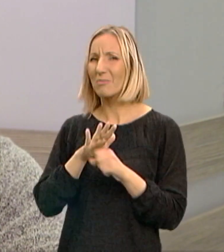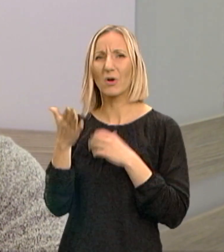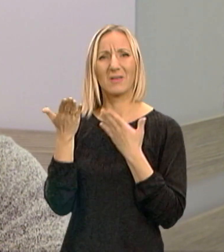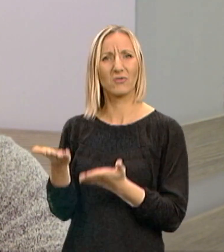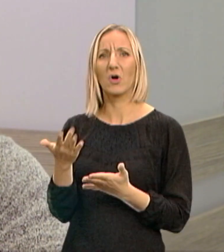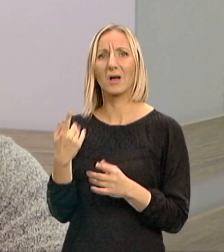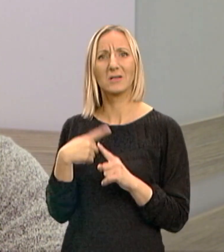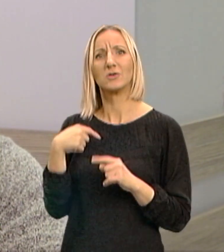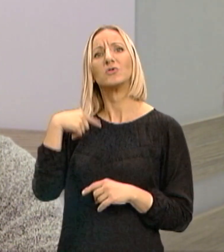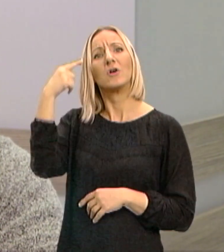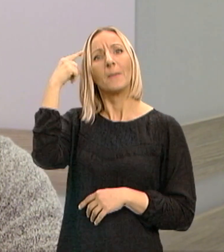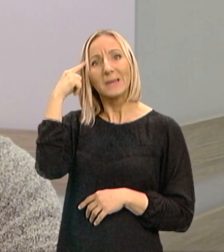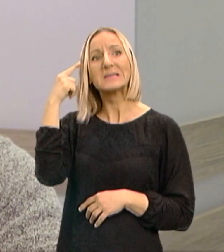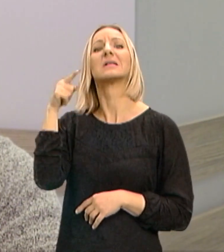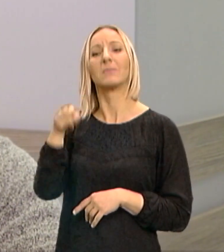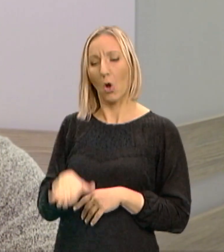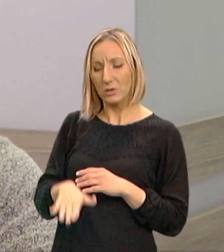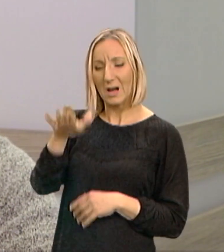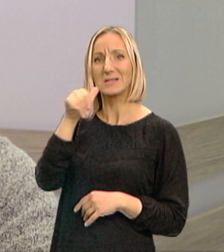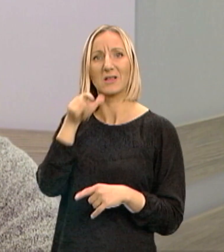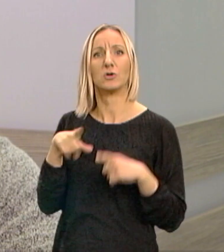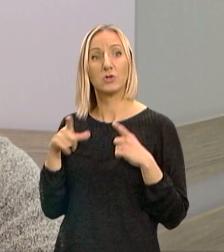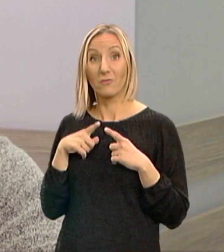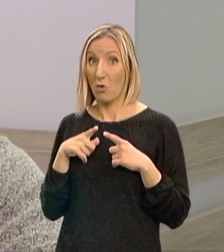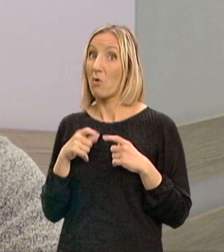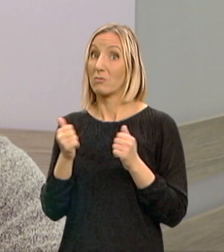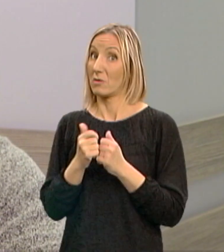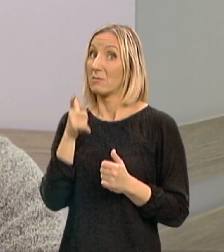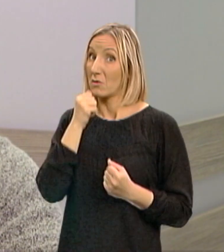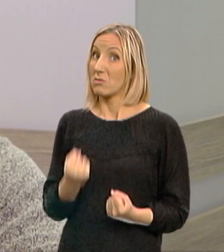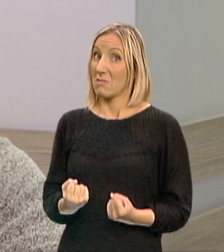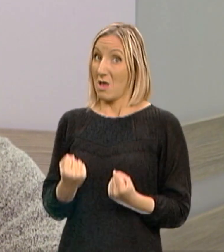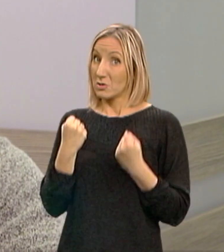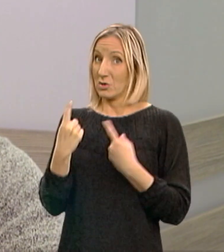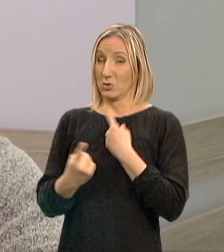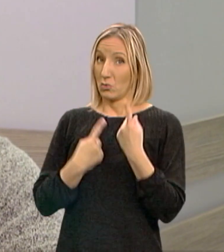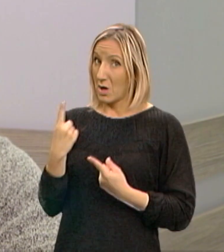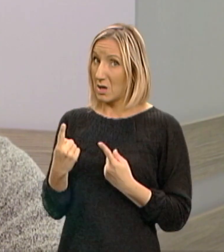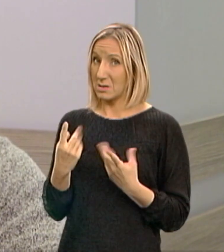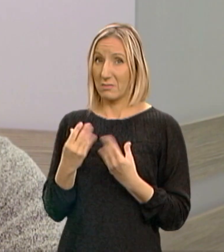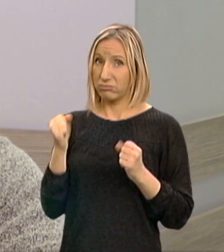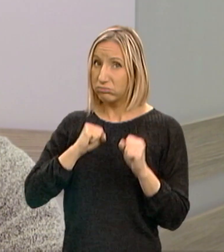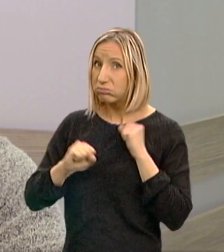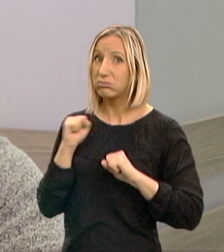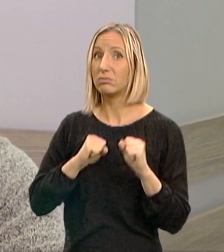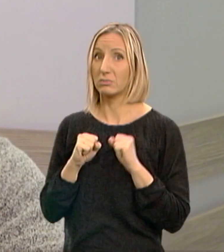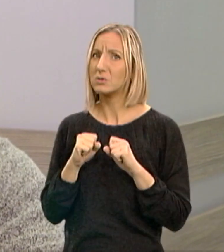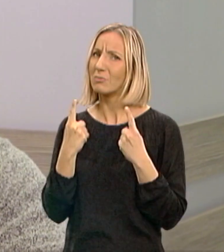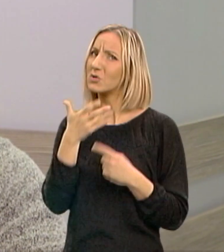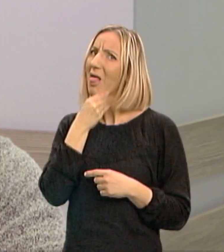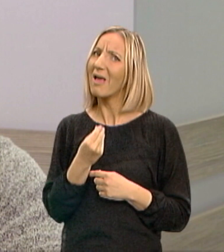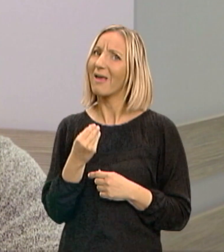da i u tom odrastanju i životu, pored vrlo teških i vanrednih situacija i vrlo mučnih, postoje i lepe